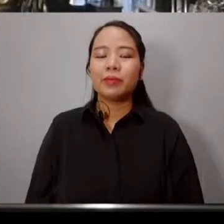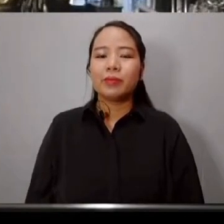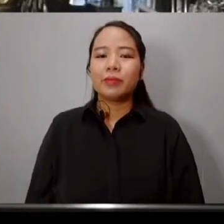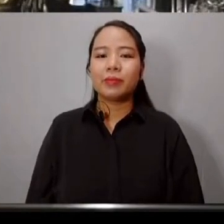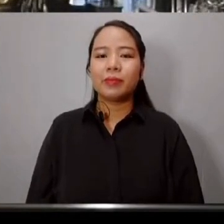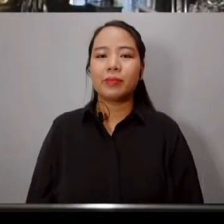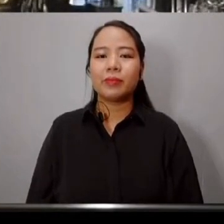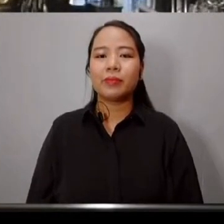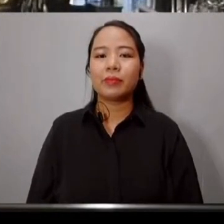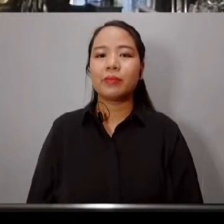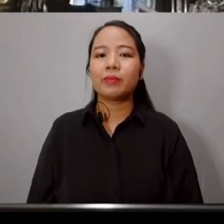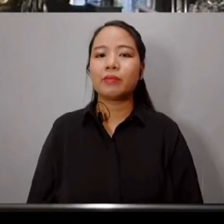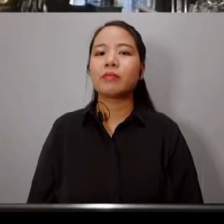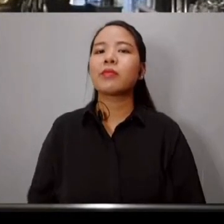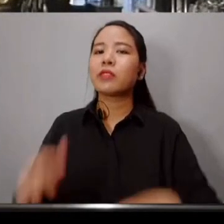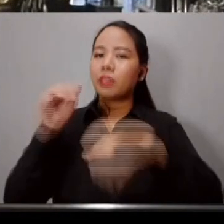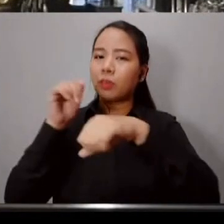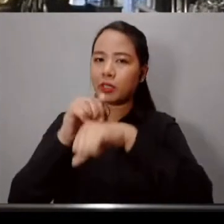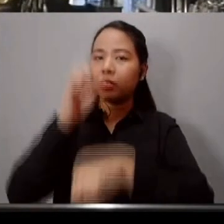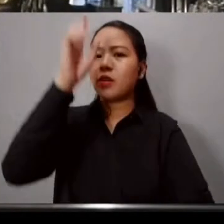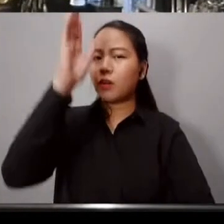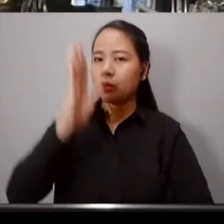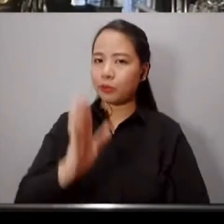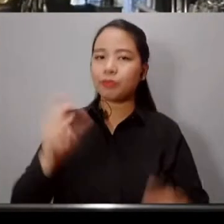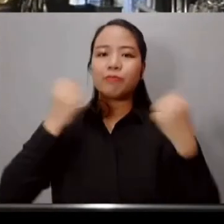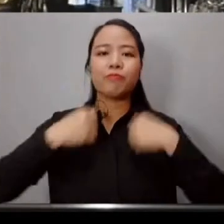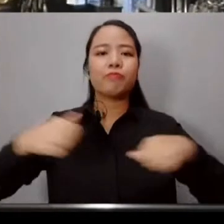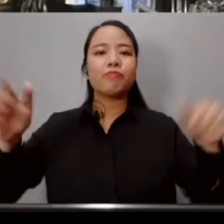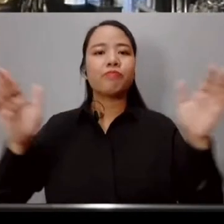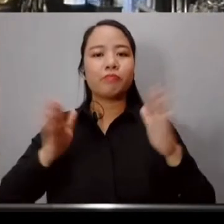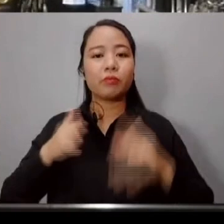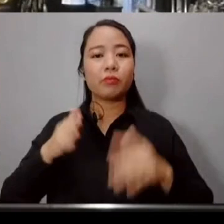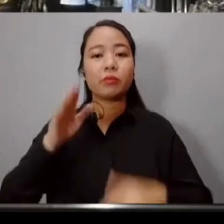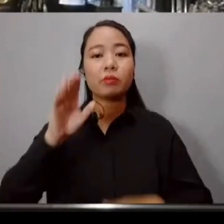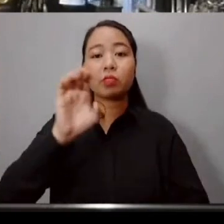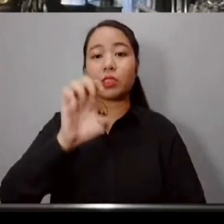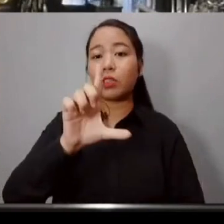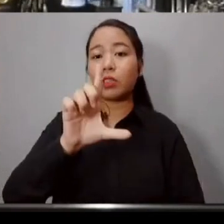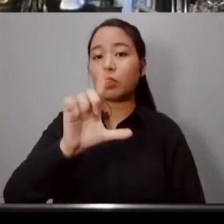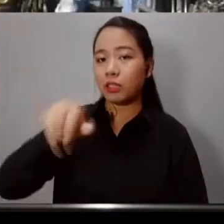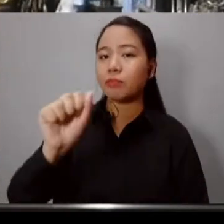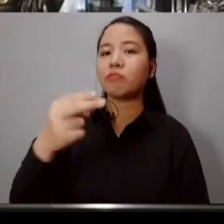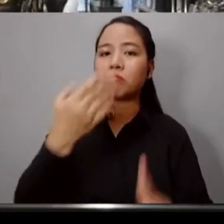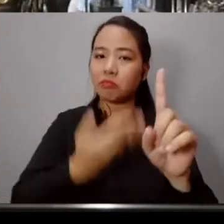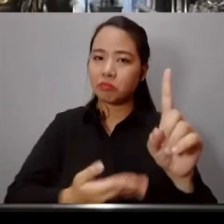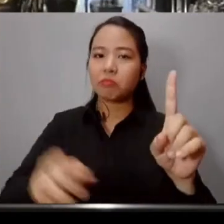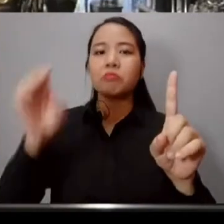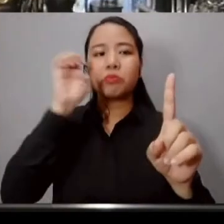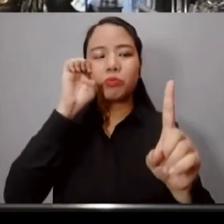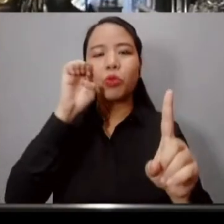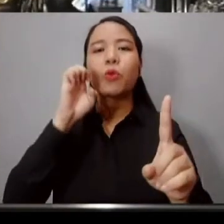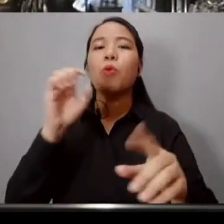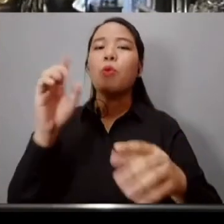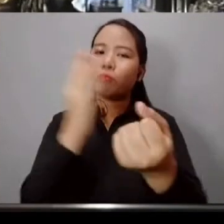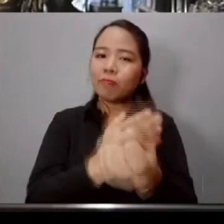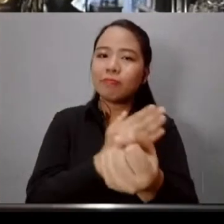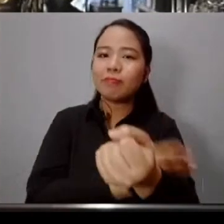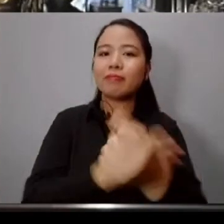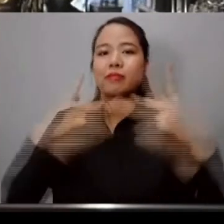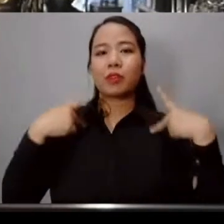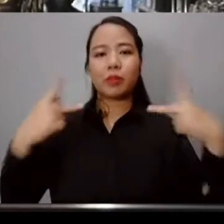Nagpadala ang Diyos ng anghel kay Elias upang pag-ibayuhin ang kanyang pisikal at moral